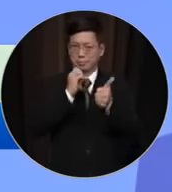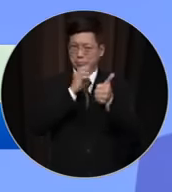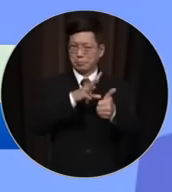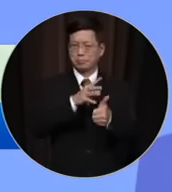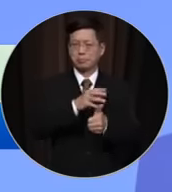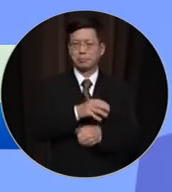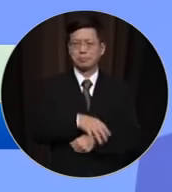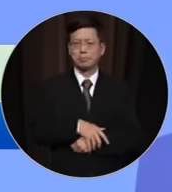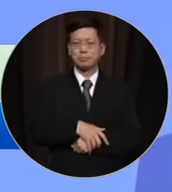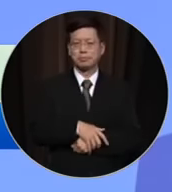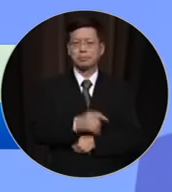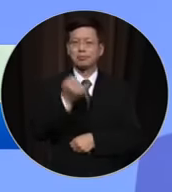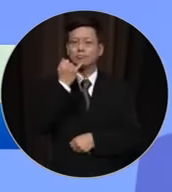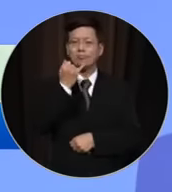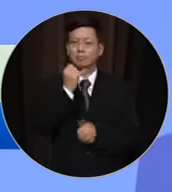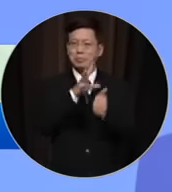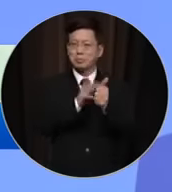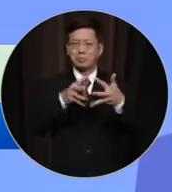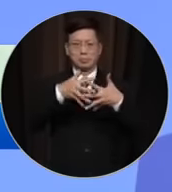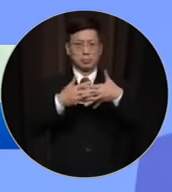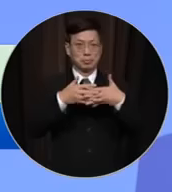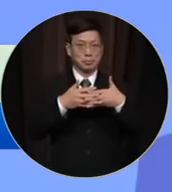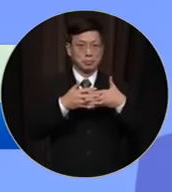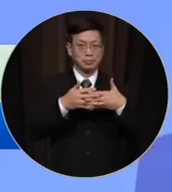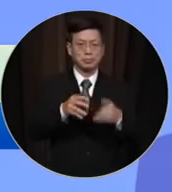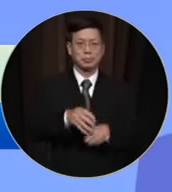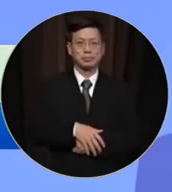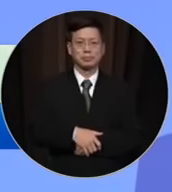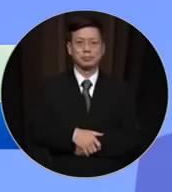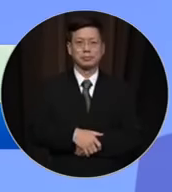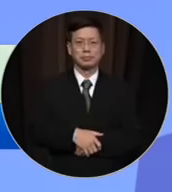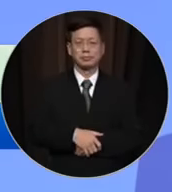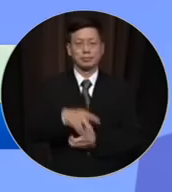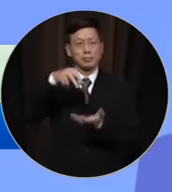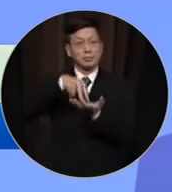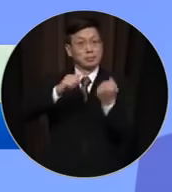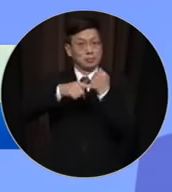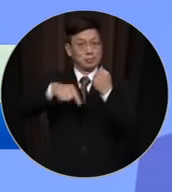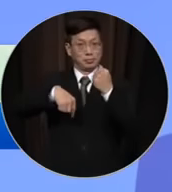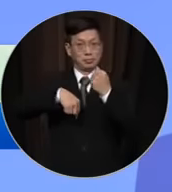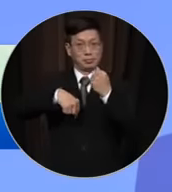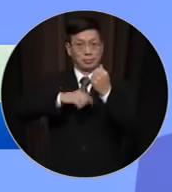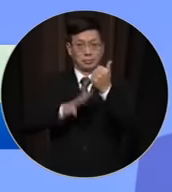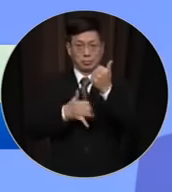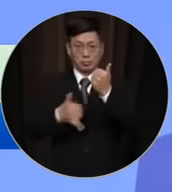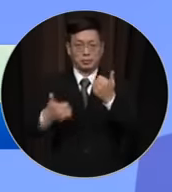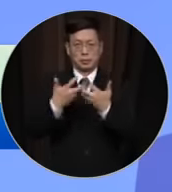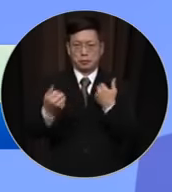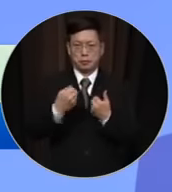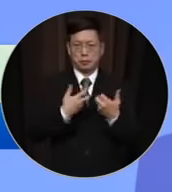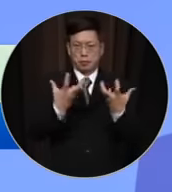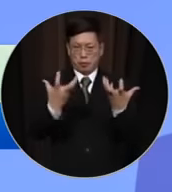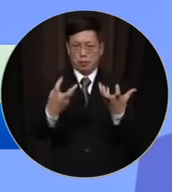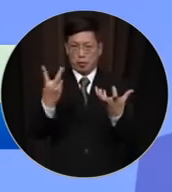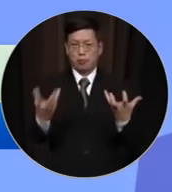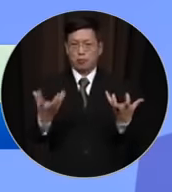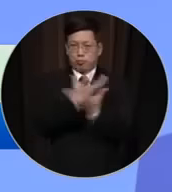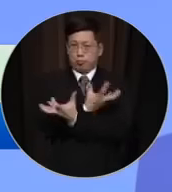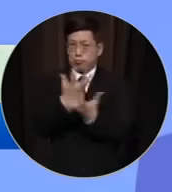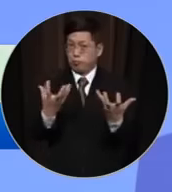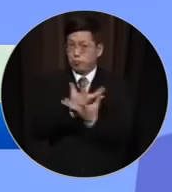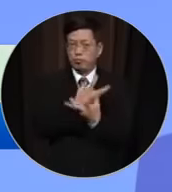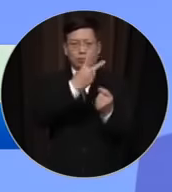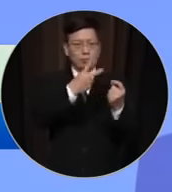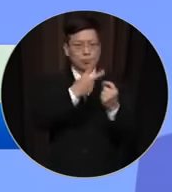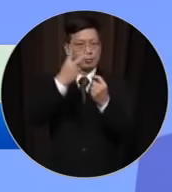是这个仿照美国对于立法委员任期分成2组互相交叠